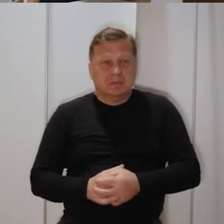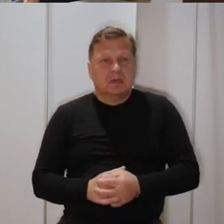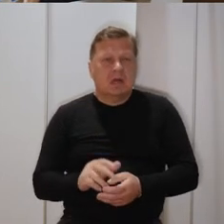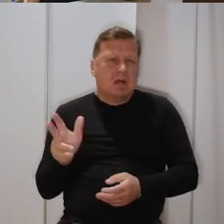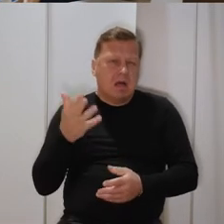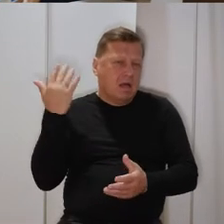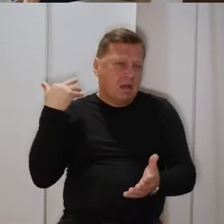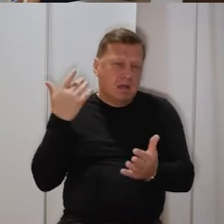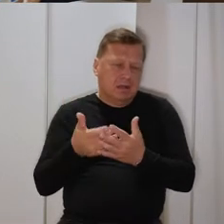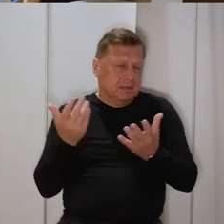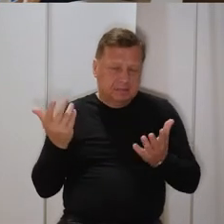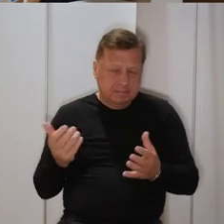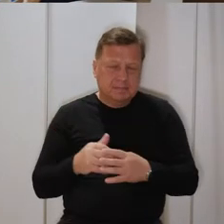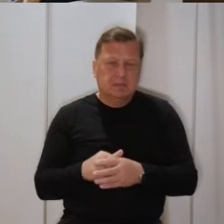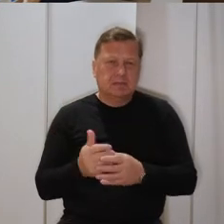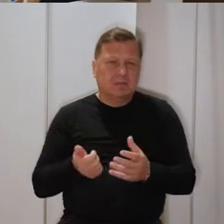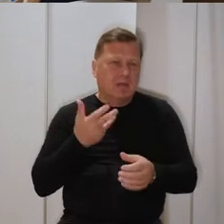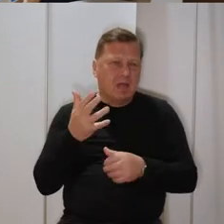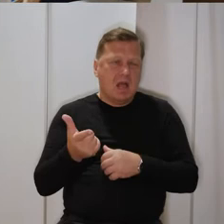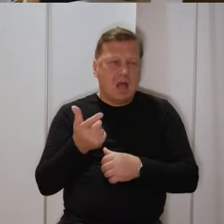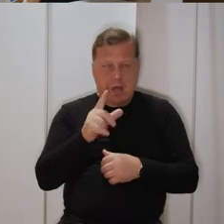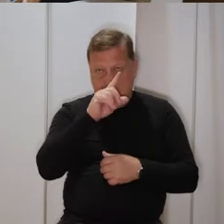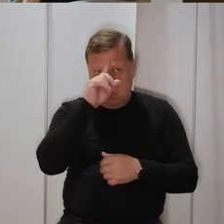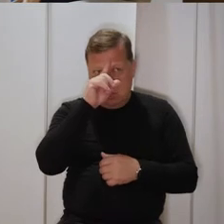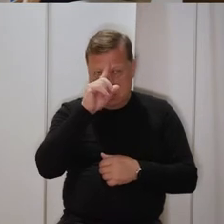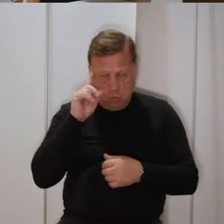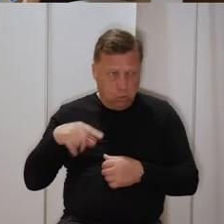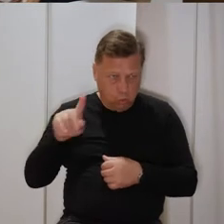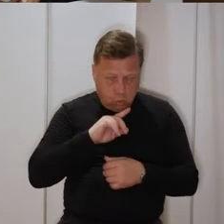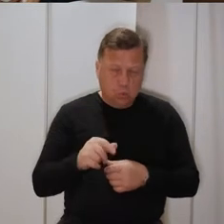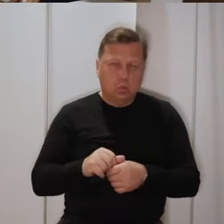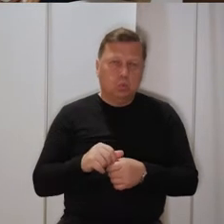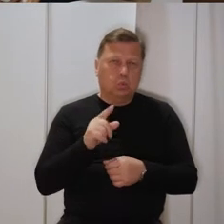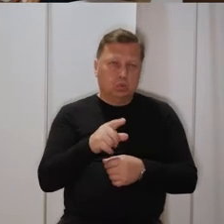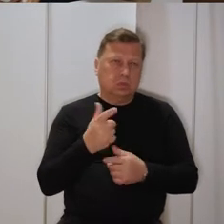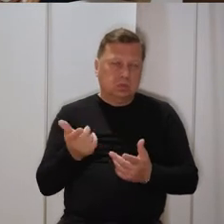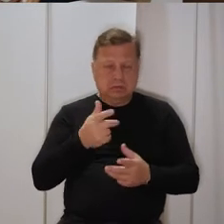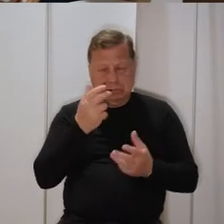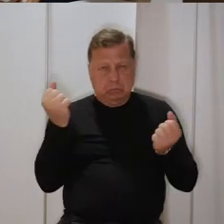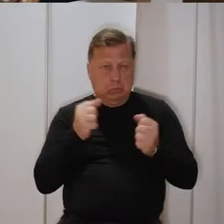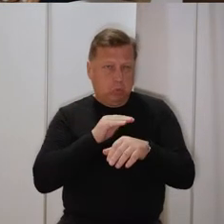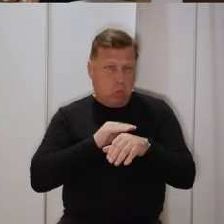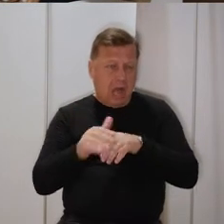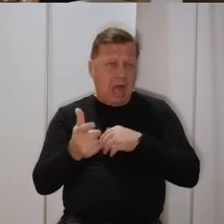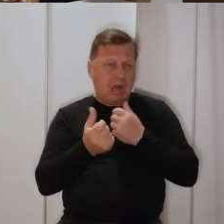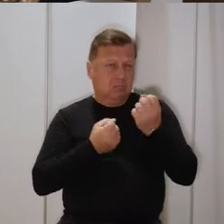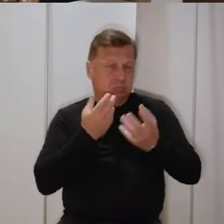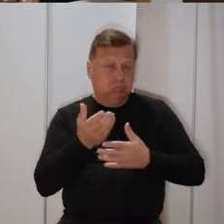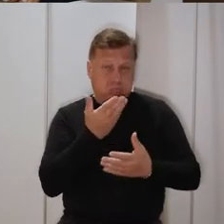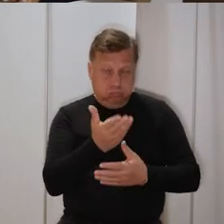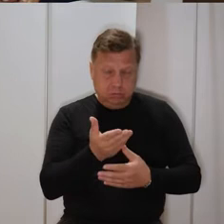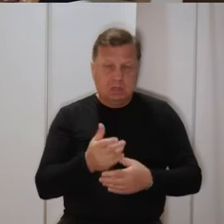kiedyś, że wiele, wiele osób też, czy uznanych twórców,